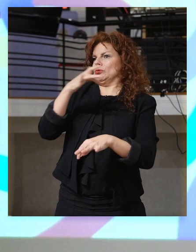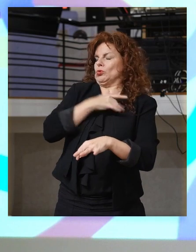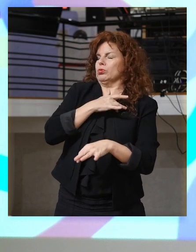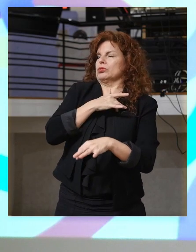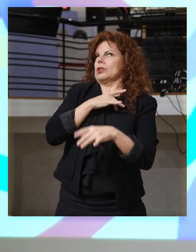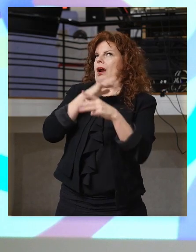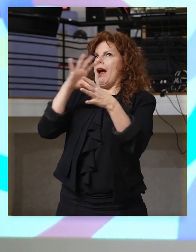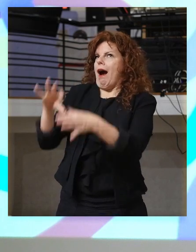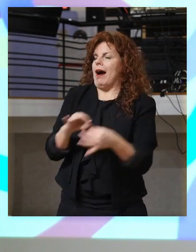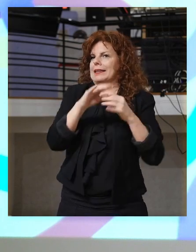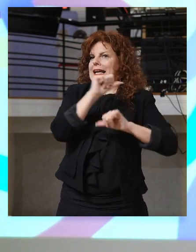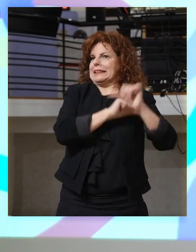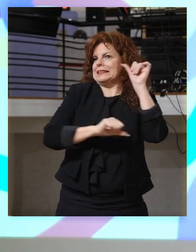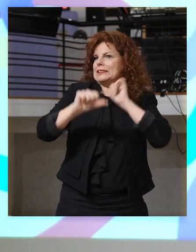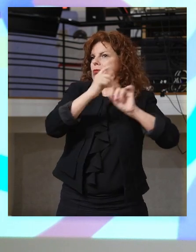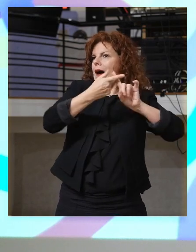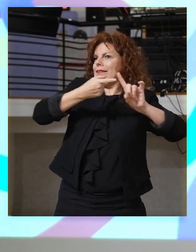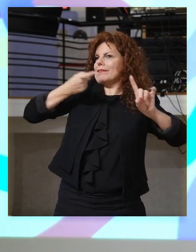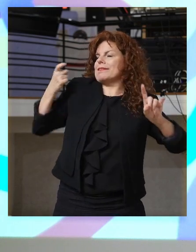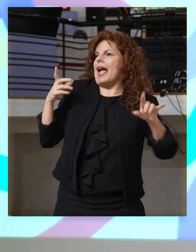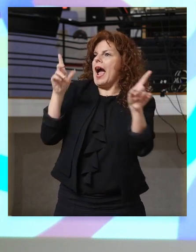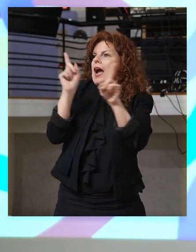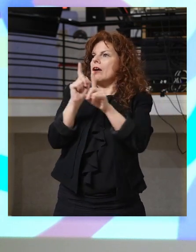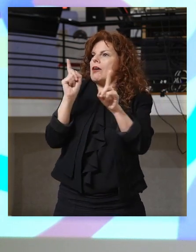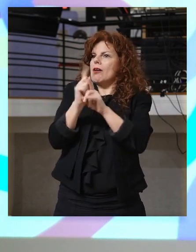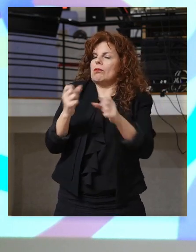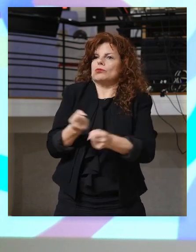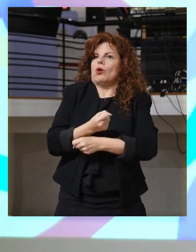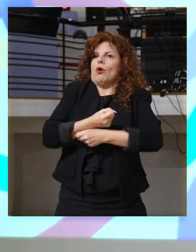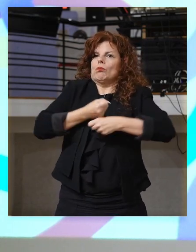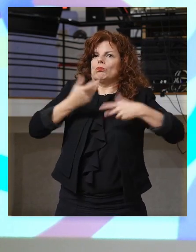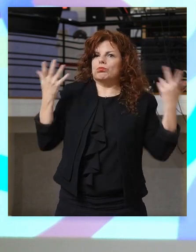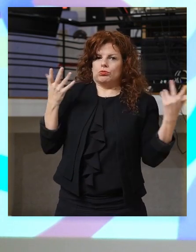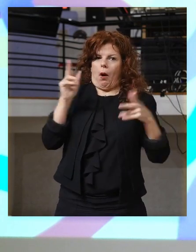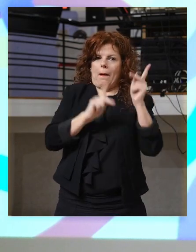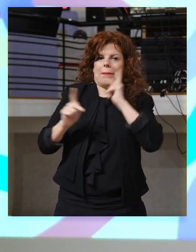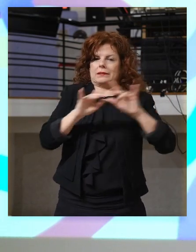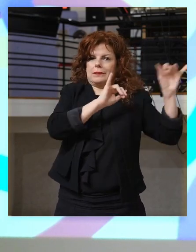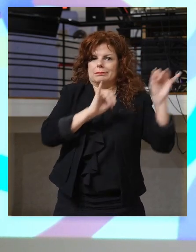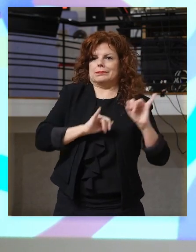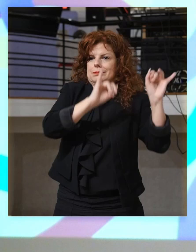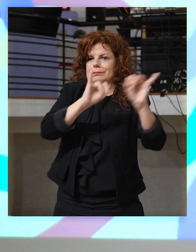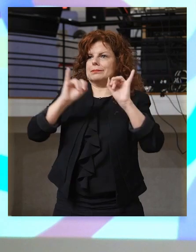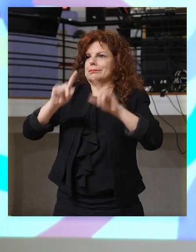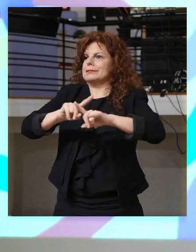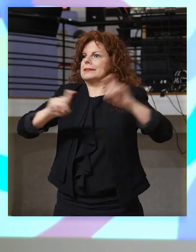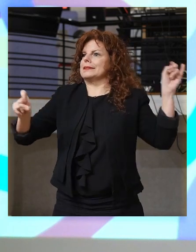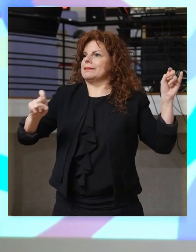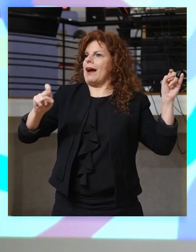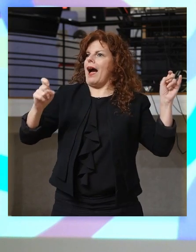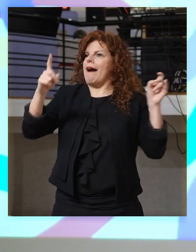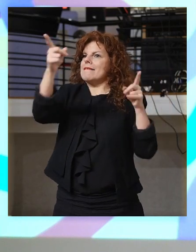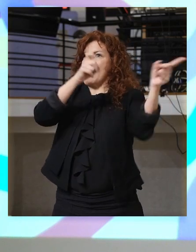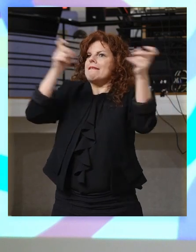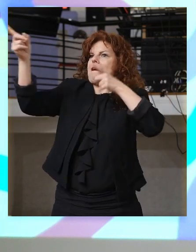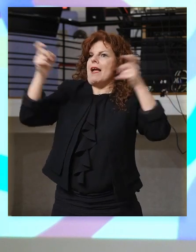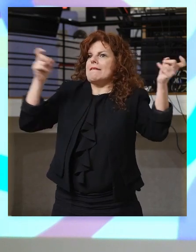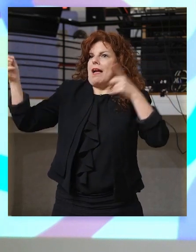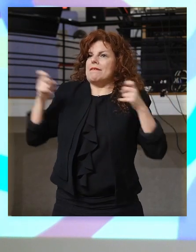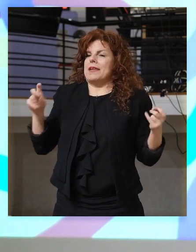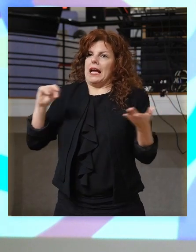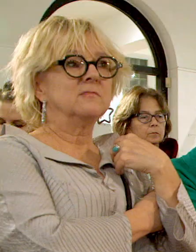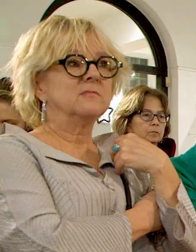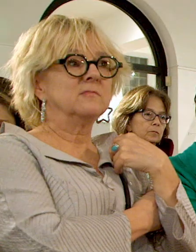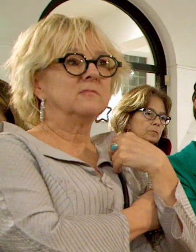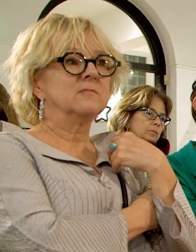Notre histoire est tissée avec des fils variés de migration et de trajectoire, chaque fil représentant